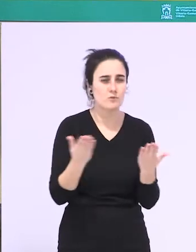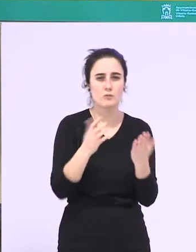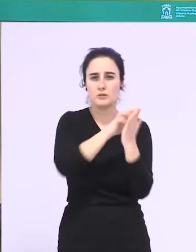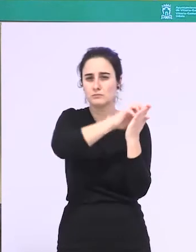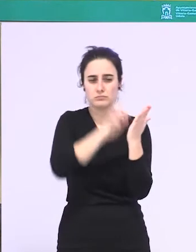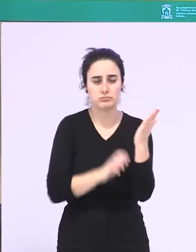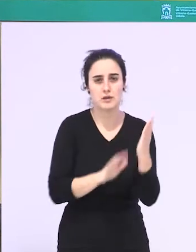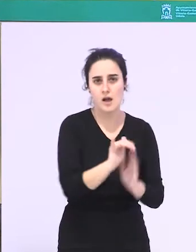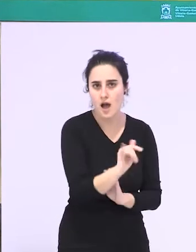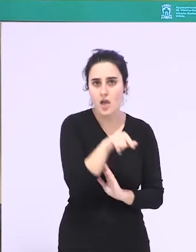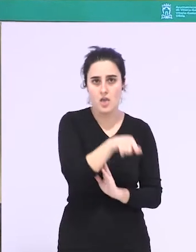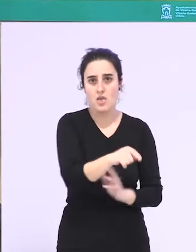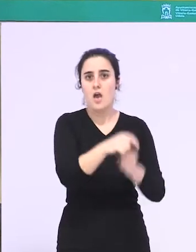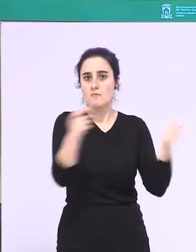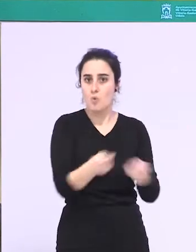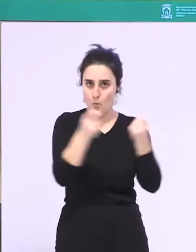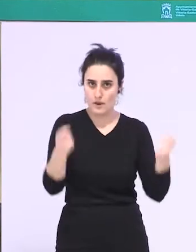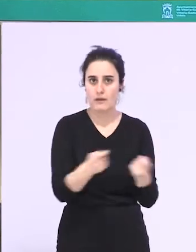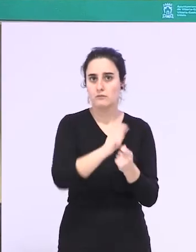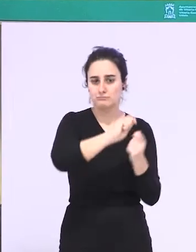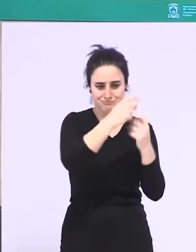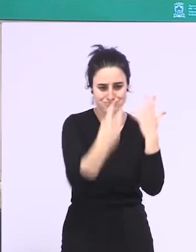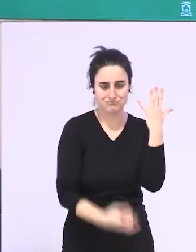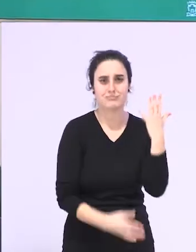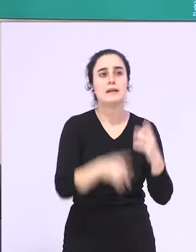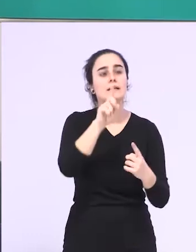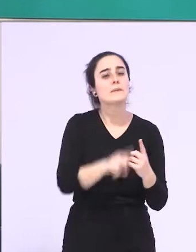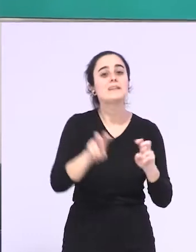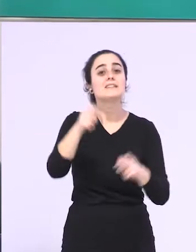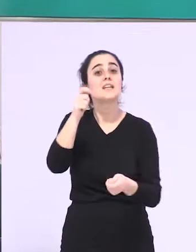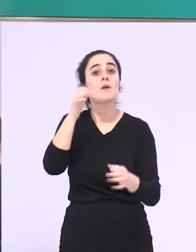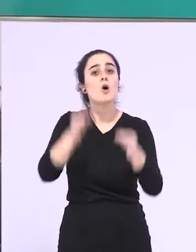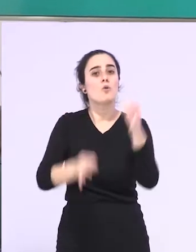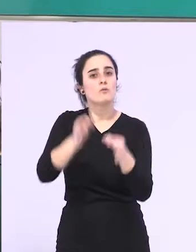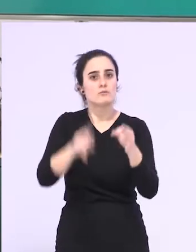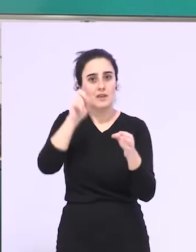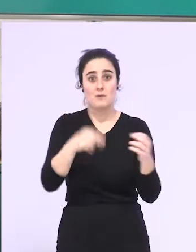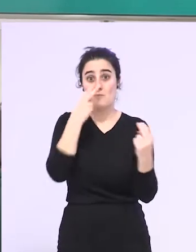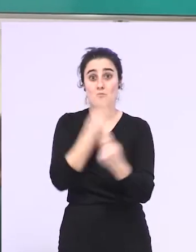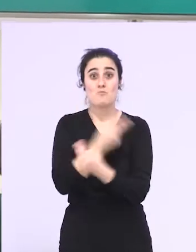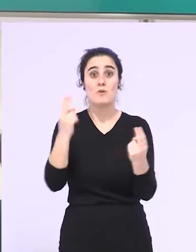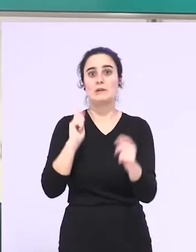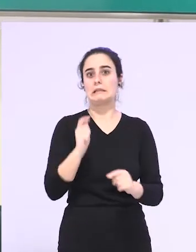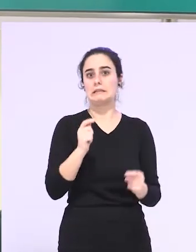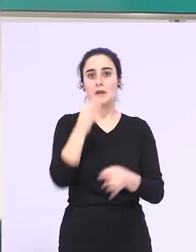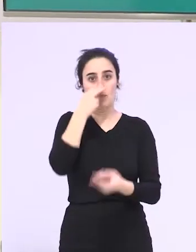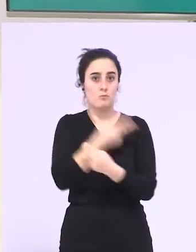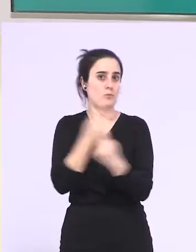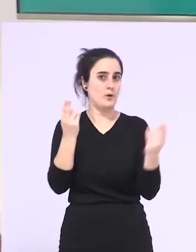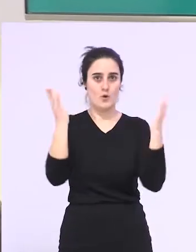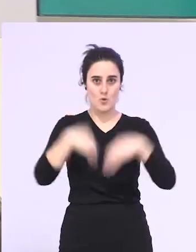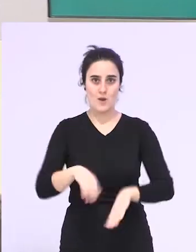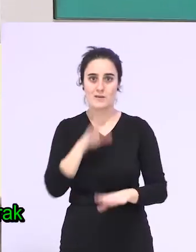bat sortu ziren, eta hor gelditu dira argitaratuta, epaiketa bera ere oso publikoa izan zen, eta normalean ez dira izaten, ez? Horrelako